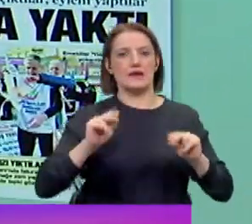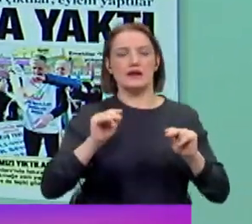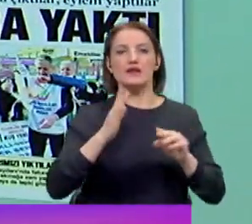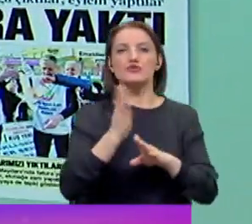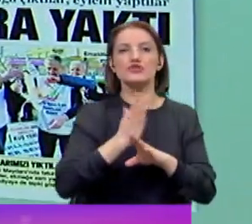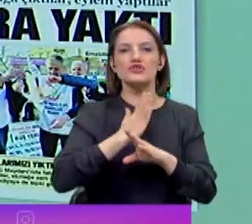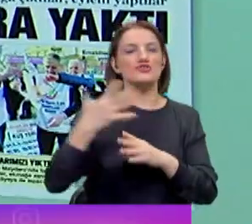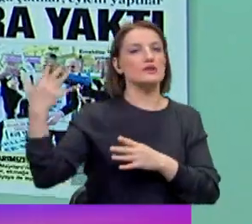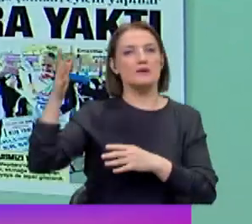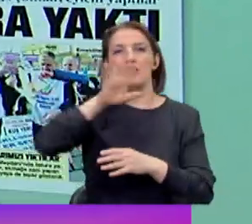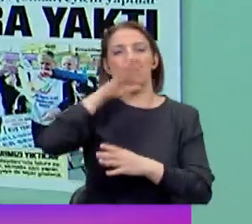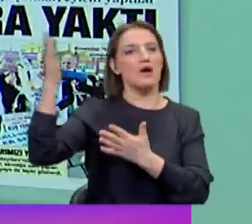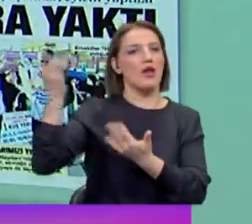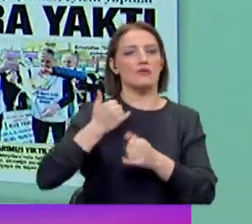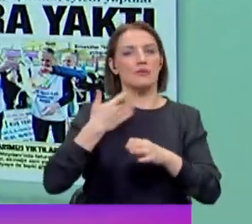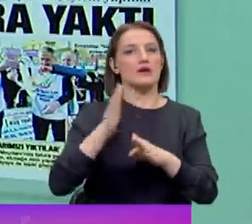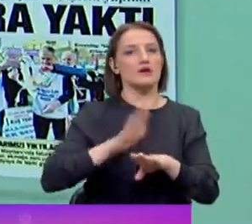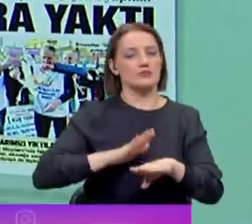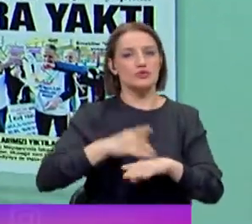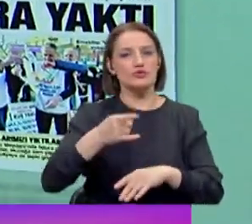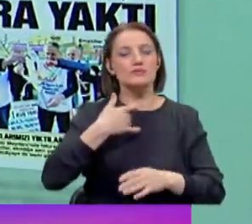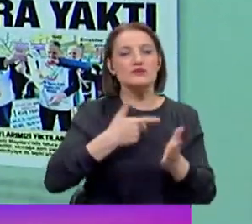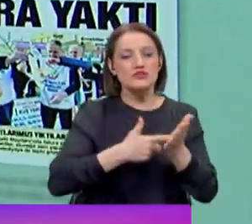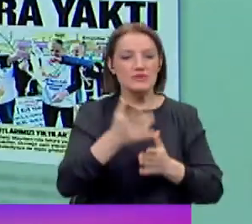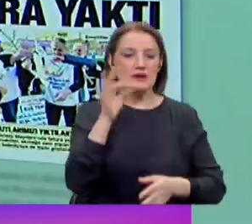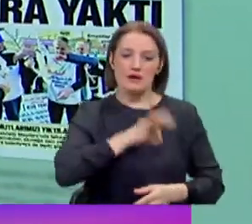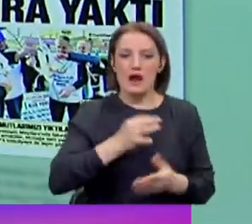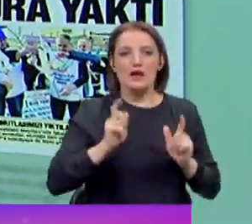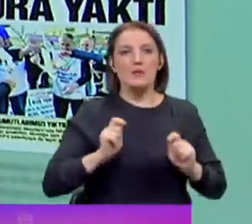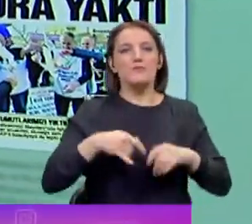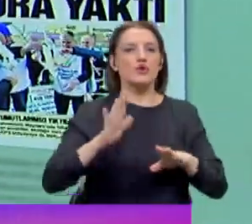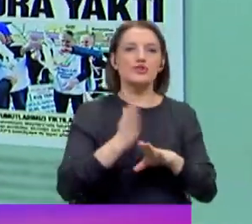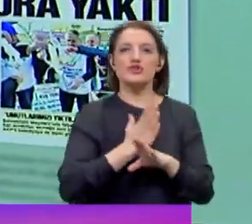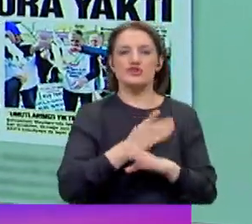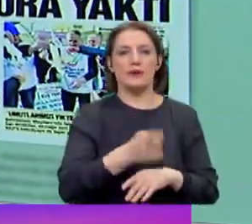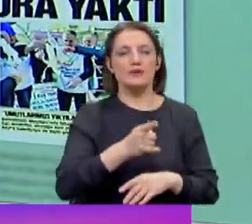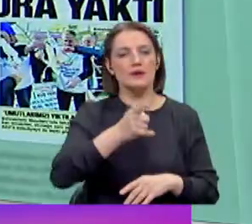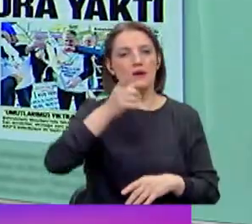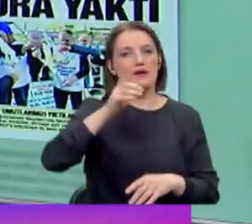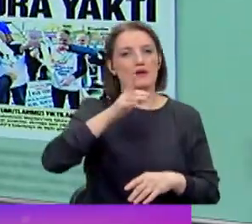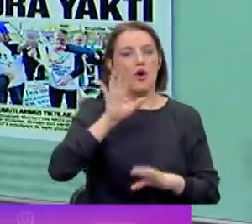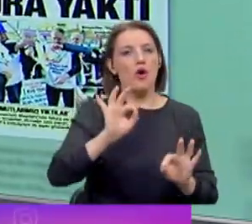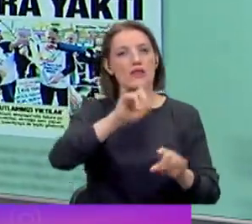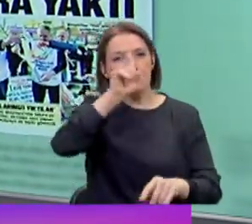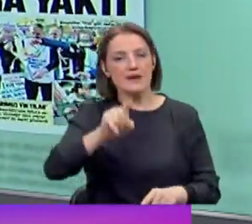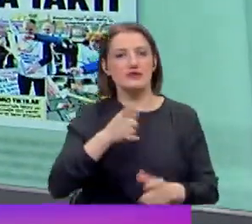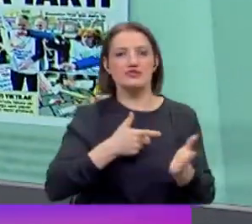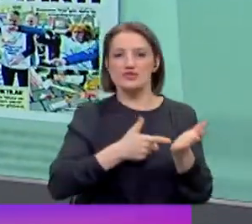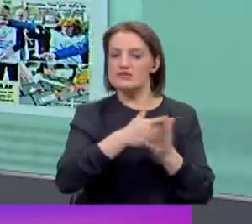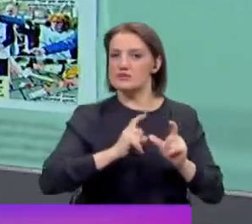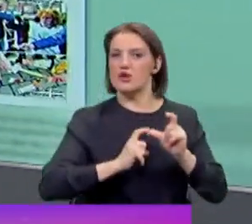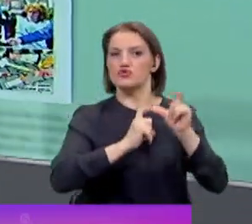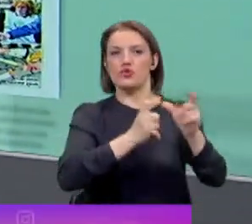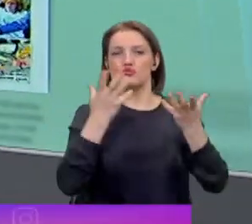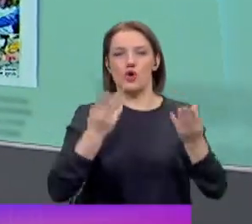niye ithalat yapıyoruz ya da kendi çiftimiz neden kazanamıyor da başka ülkeleri çeşitleri kazanıyor öyle mi çiftçimize